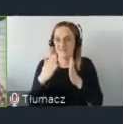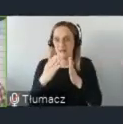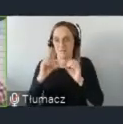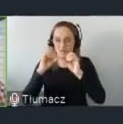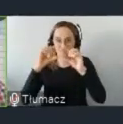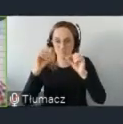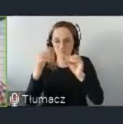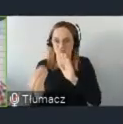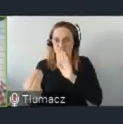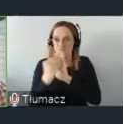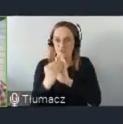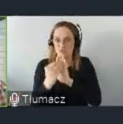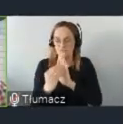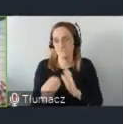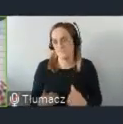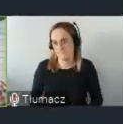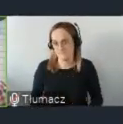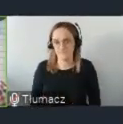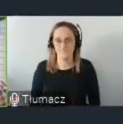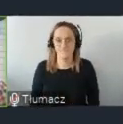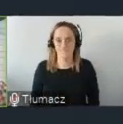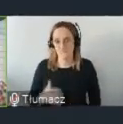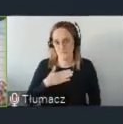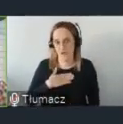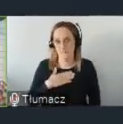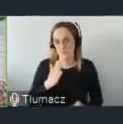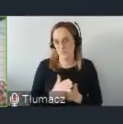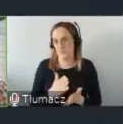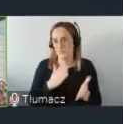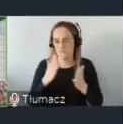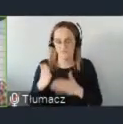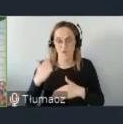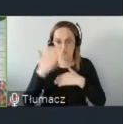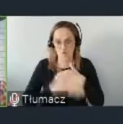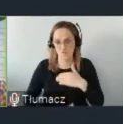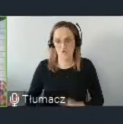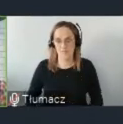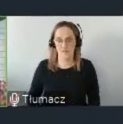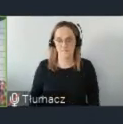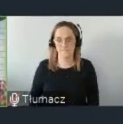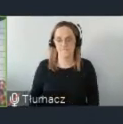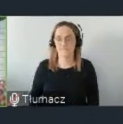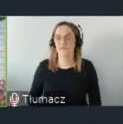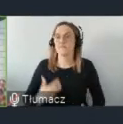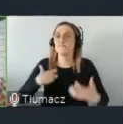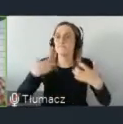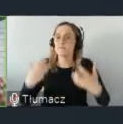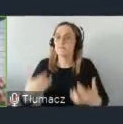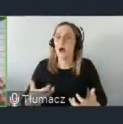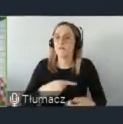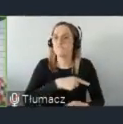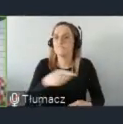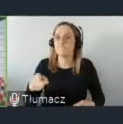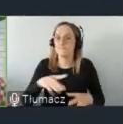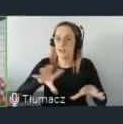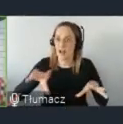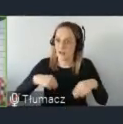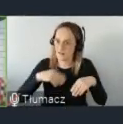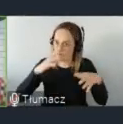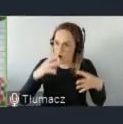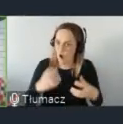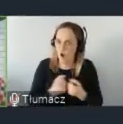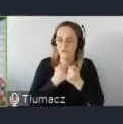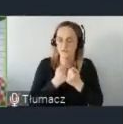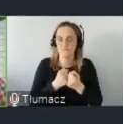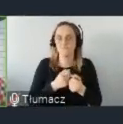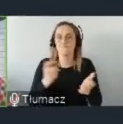miniaturę kolejnej sceny. No dobra, to mamy to skończone. I chciałbym, żebyście odkryli to razem ze mną, w związku z